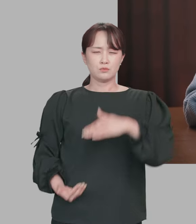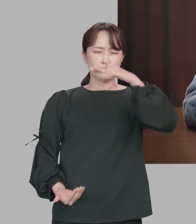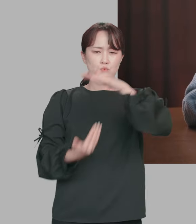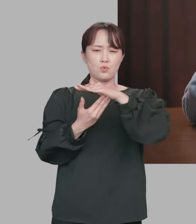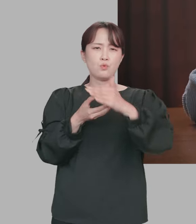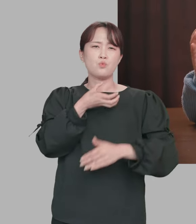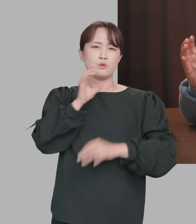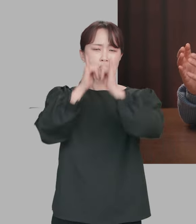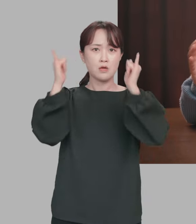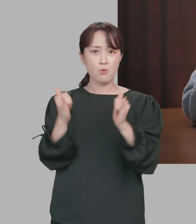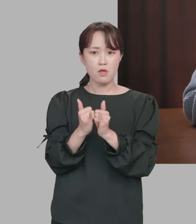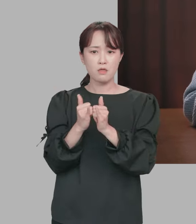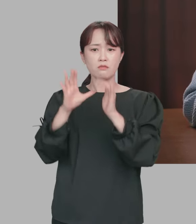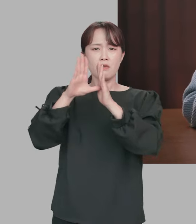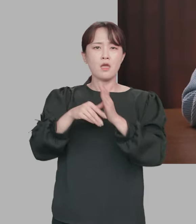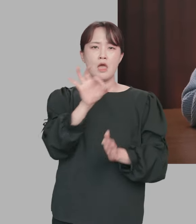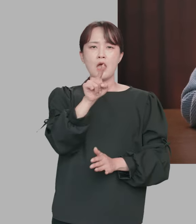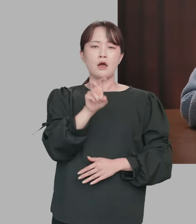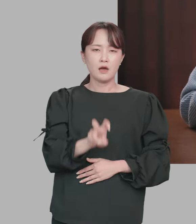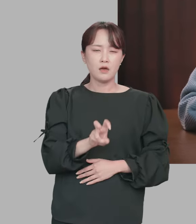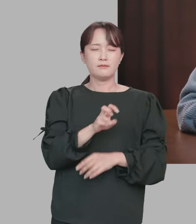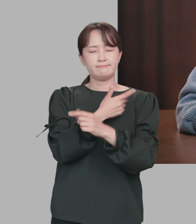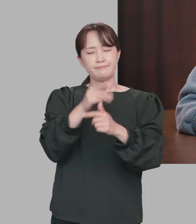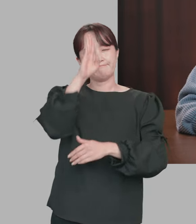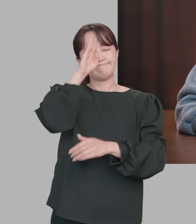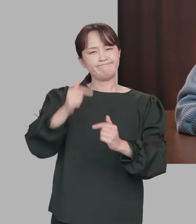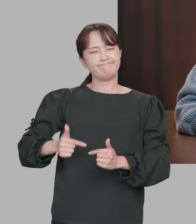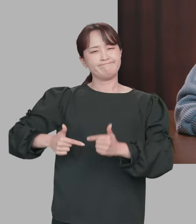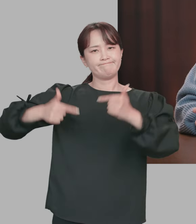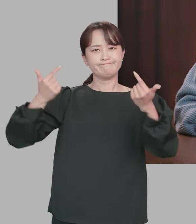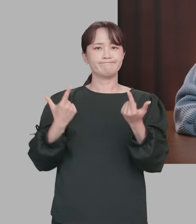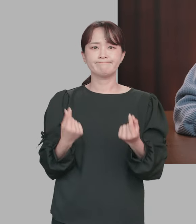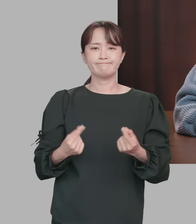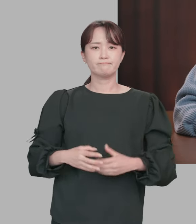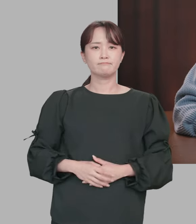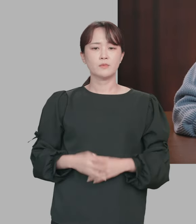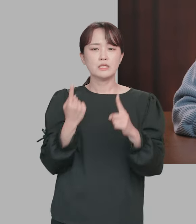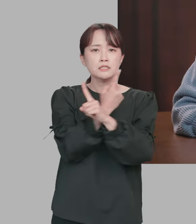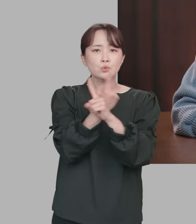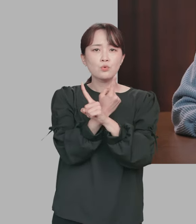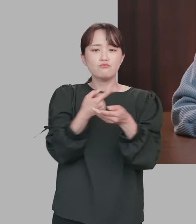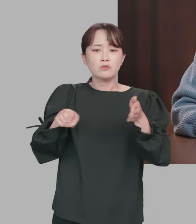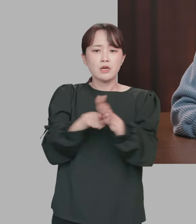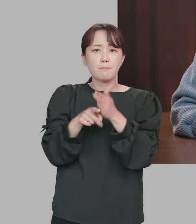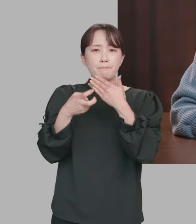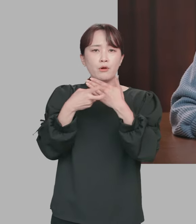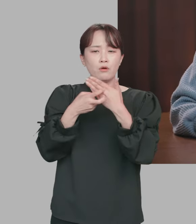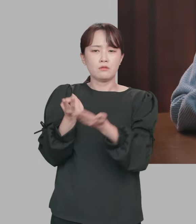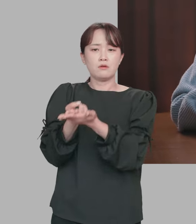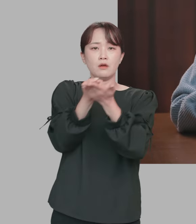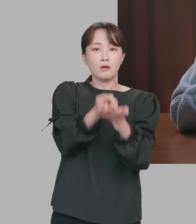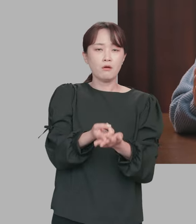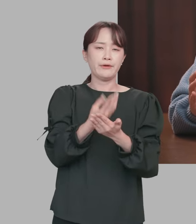사회에 다가갈수록 암이나 노인 질환의 유병률은 늘어날 수밖에 없는데, 치료를 위한 외래 진료나 입원 수요